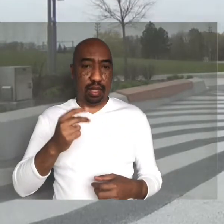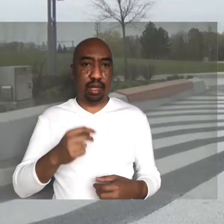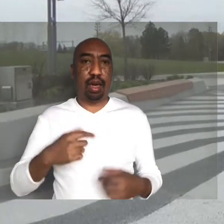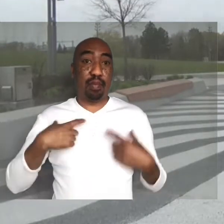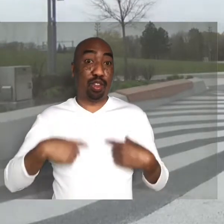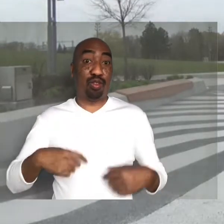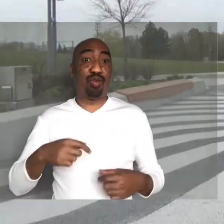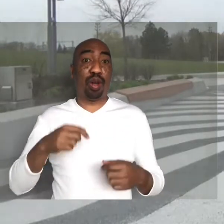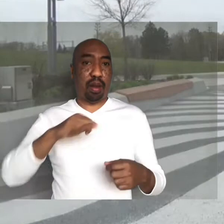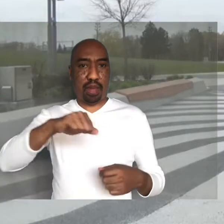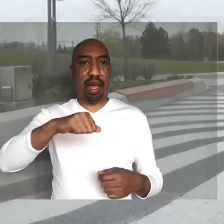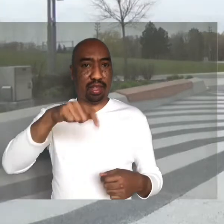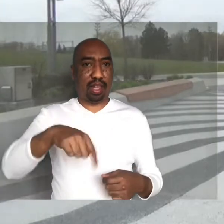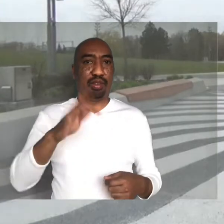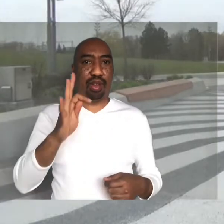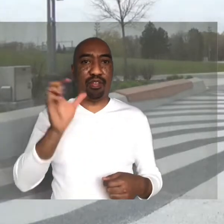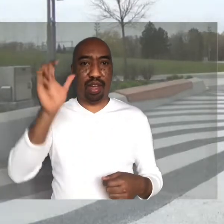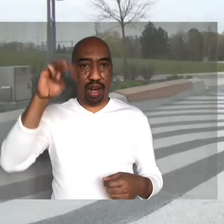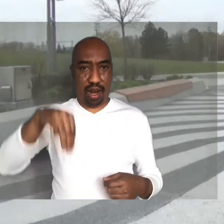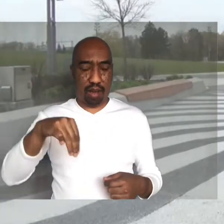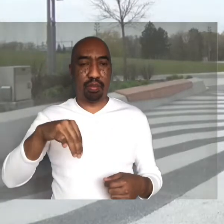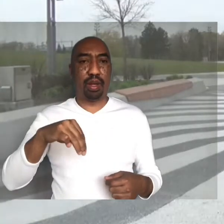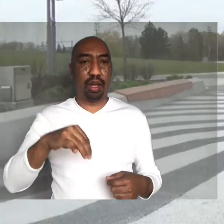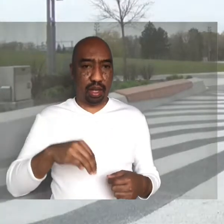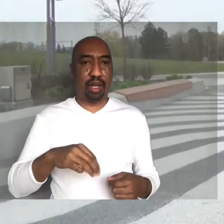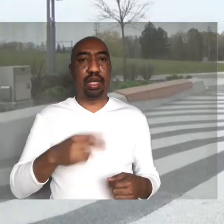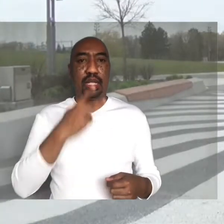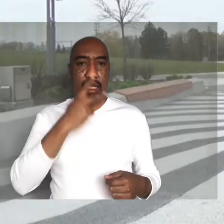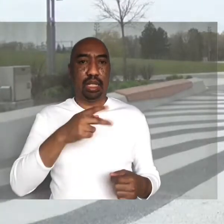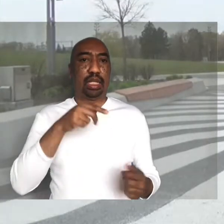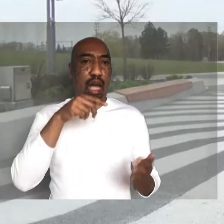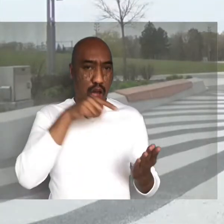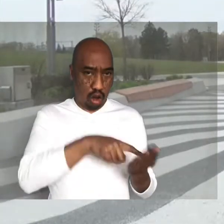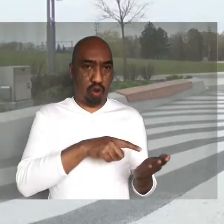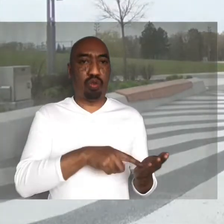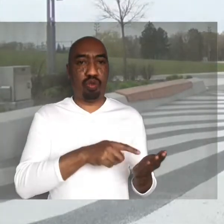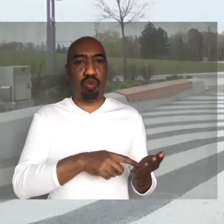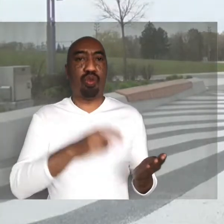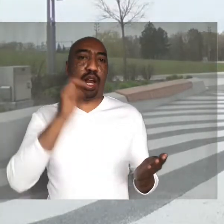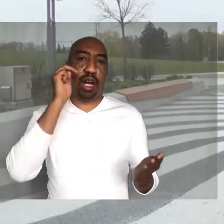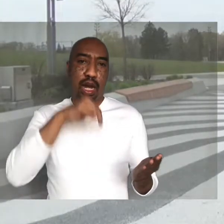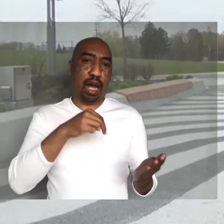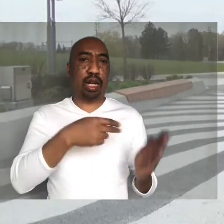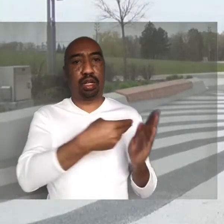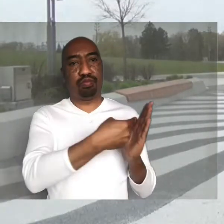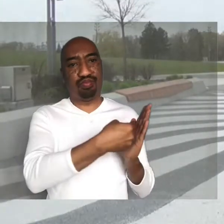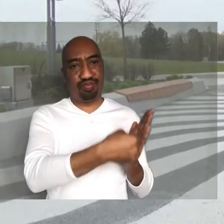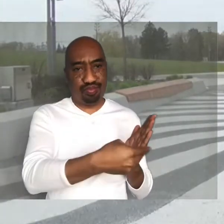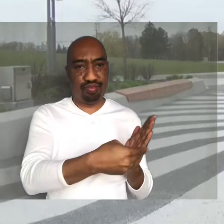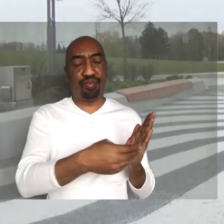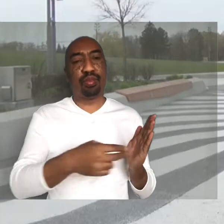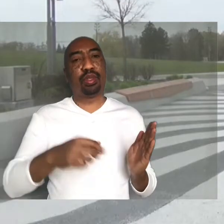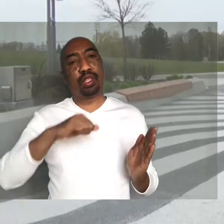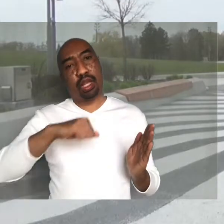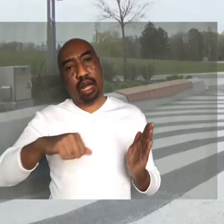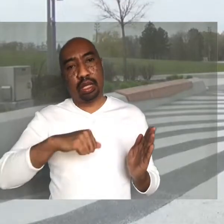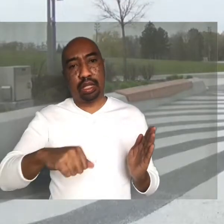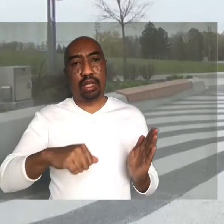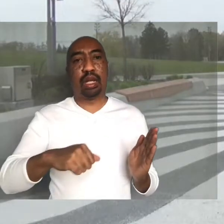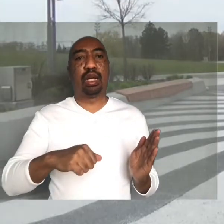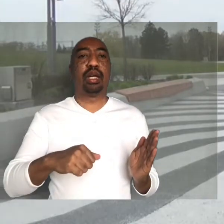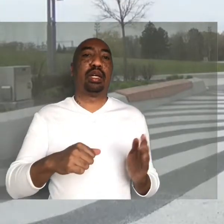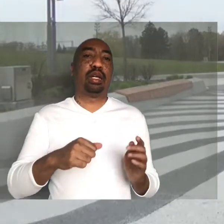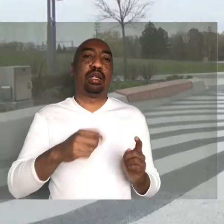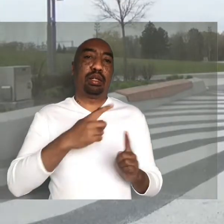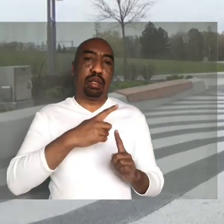FLM, ka ho hitantsika ao anatin'izany ireo pastora esatsinoda, ireo théologianina, inona ny andraikitrany, inona ny contact